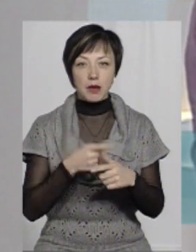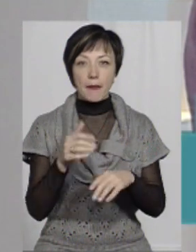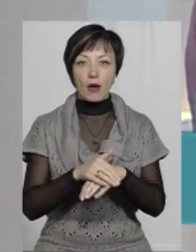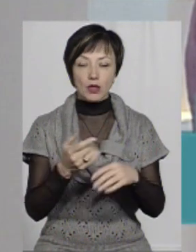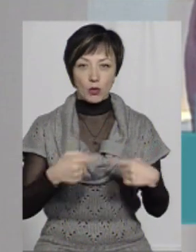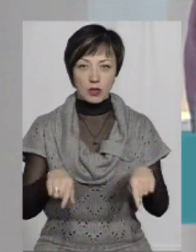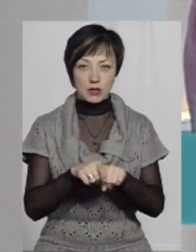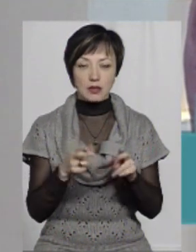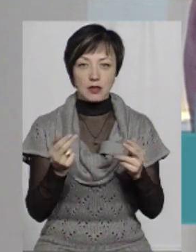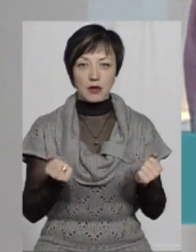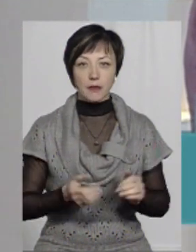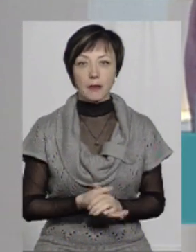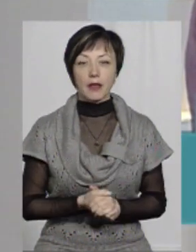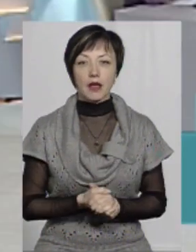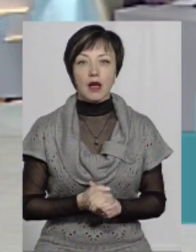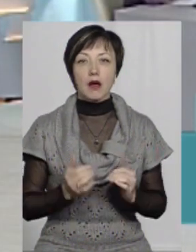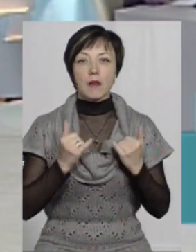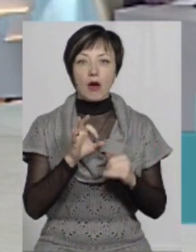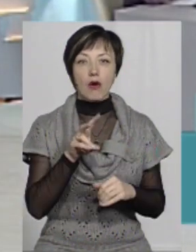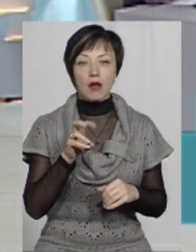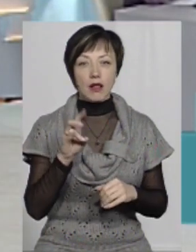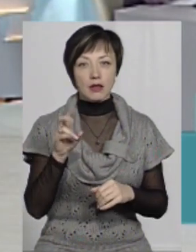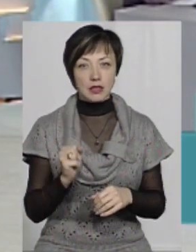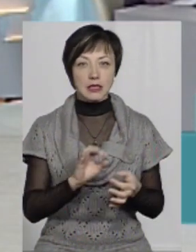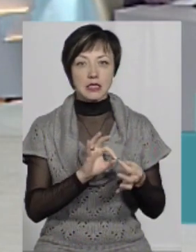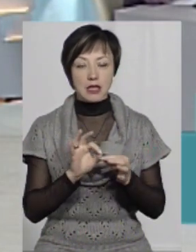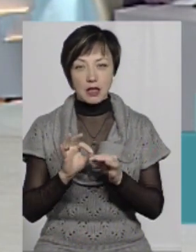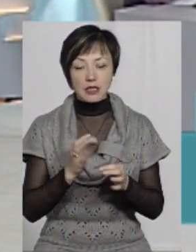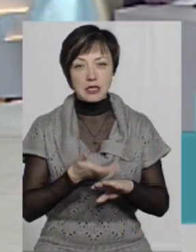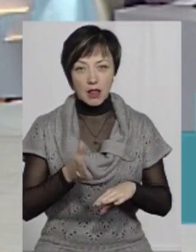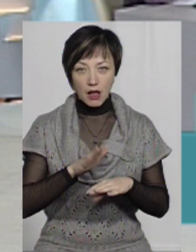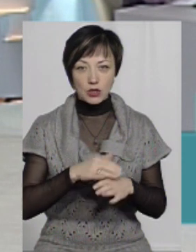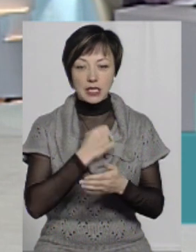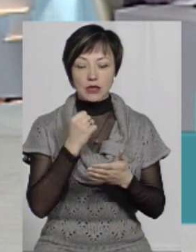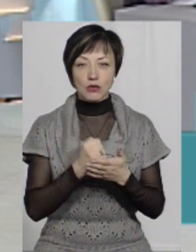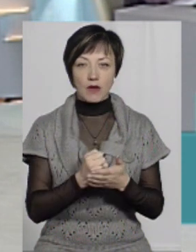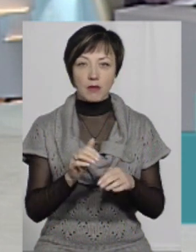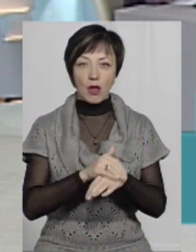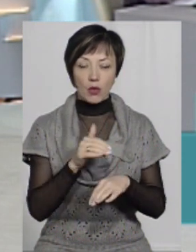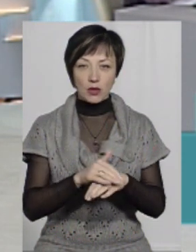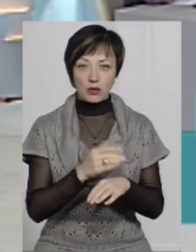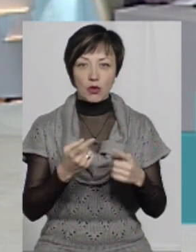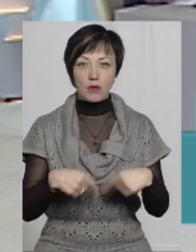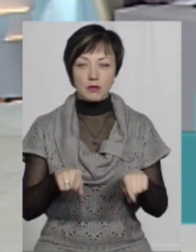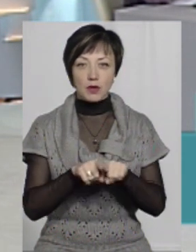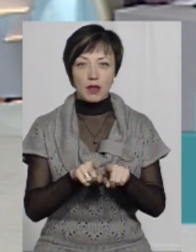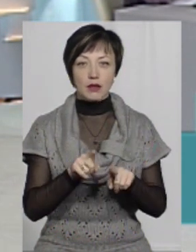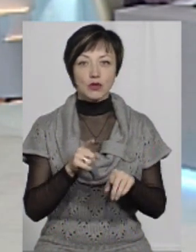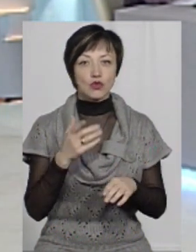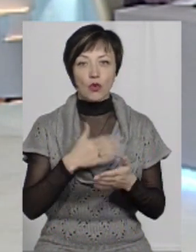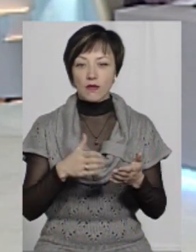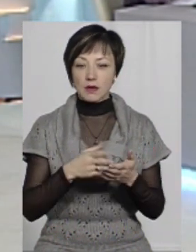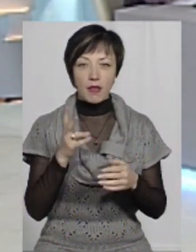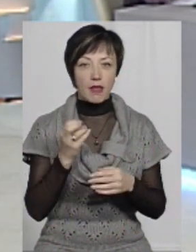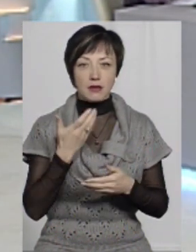благодійної організації. Так, від імені благодійної організації. А, пані Олено, а чи складно зареєструвати благодійну громадську організацію? Ні, зареєструвати благодійну організацію зовсім